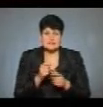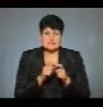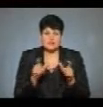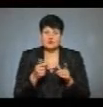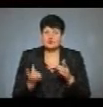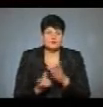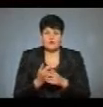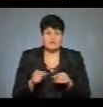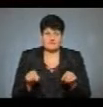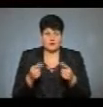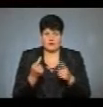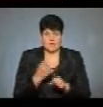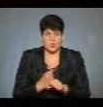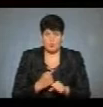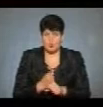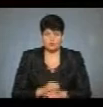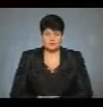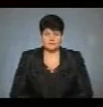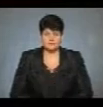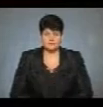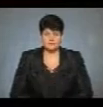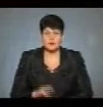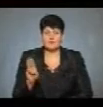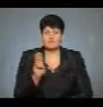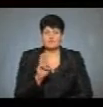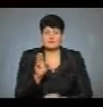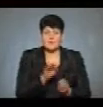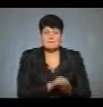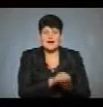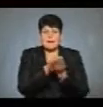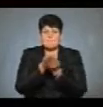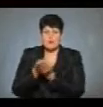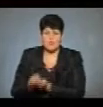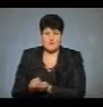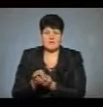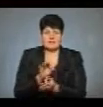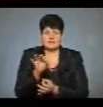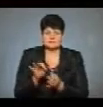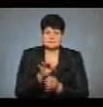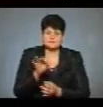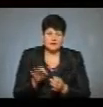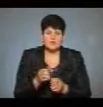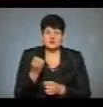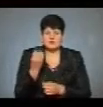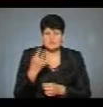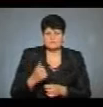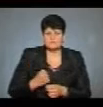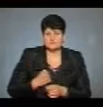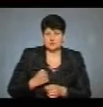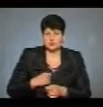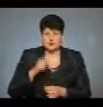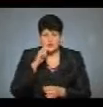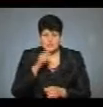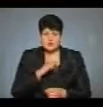не відновили роботу. У Шумську перепоховали останки 14 вояків Української повстанської